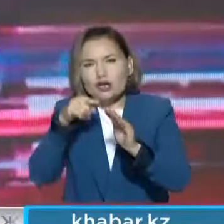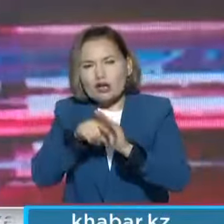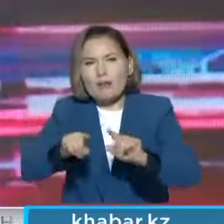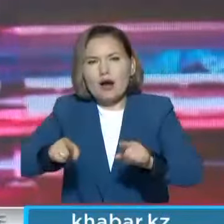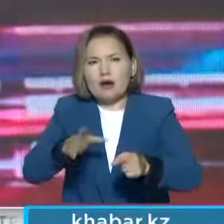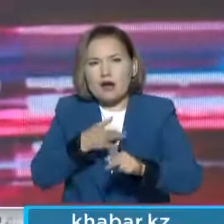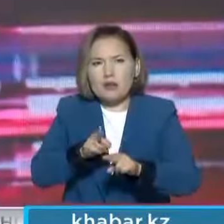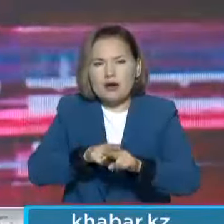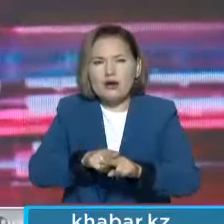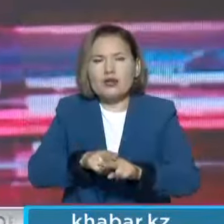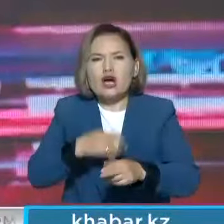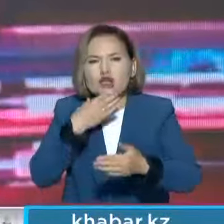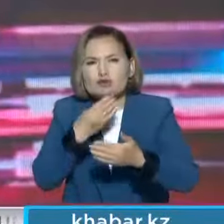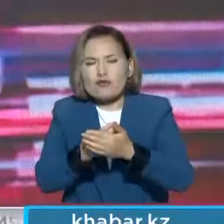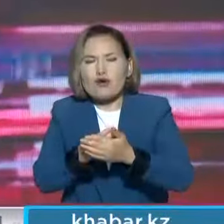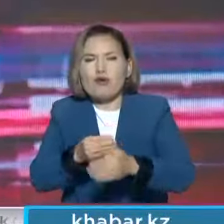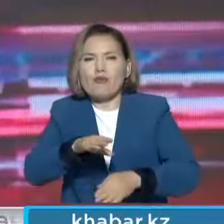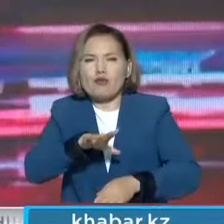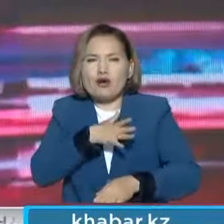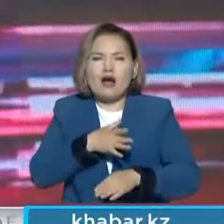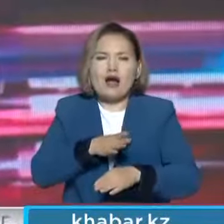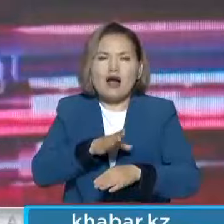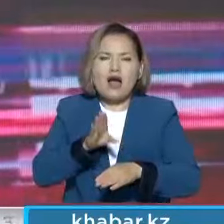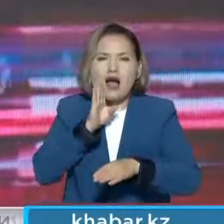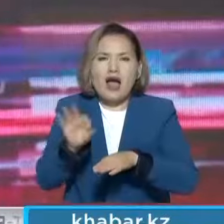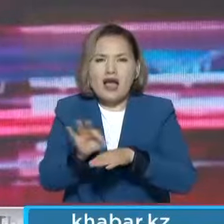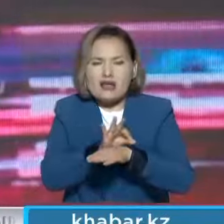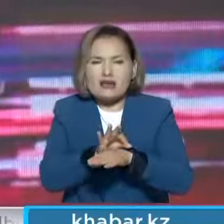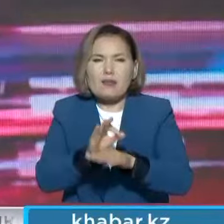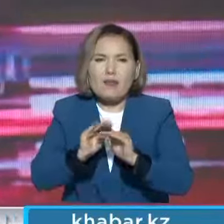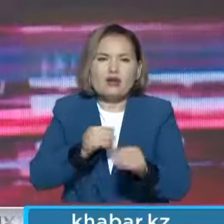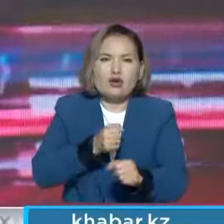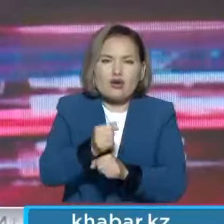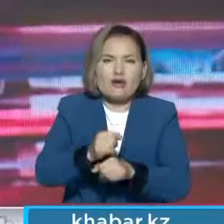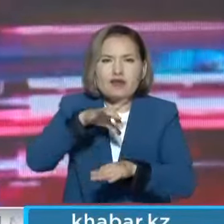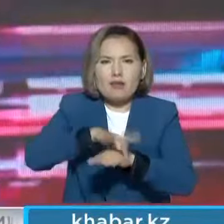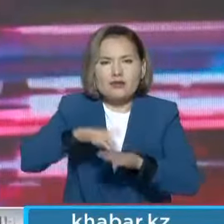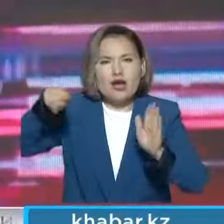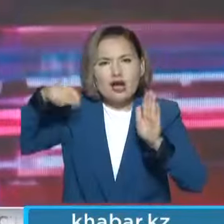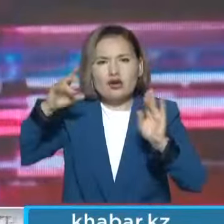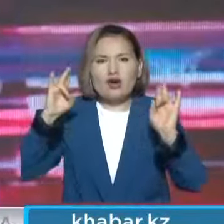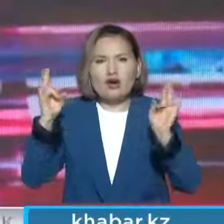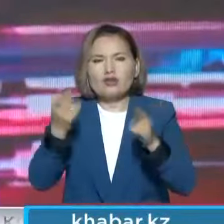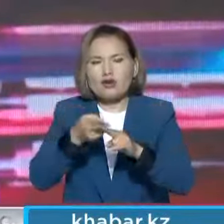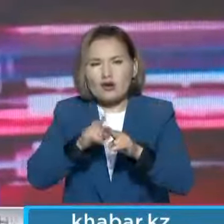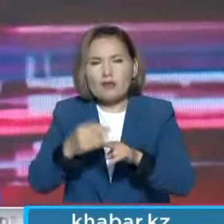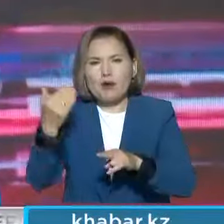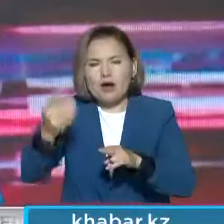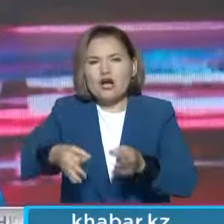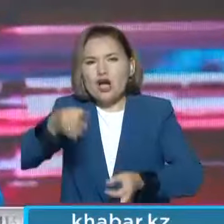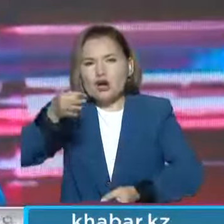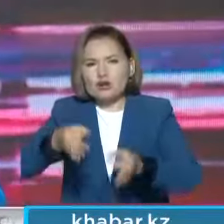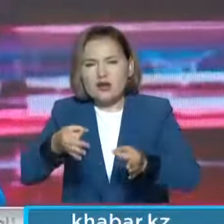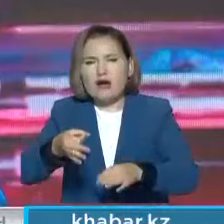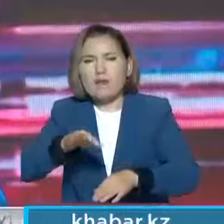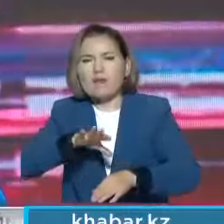кезінде бұрынғы әйел мен балаларына жәбір көрсеткені жайлы бейне жазба тараған еді. Сот отырысы барысында ол кінәсін